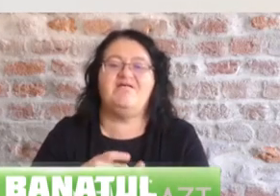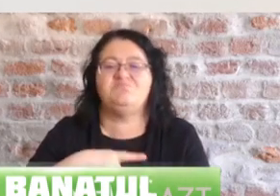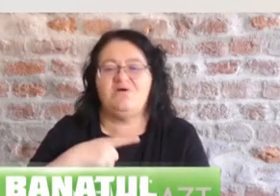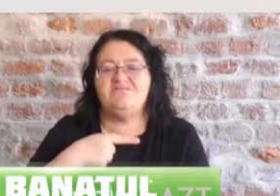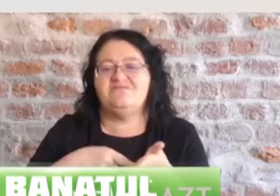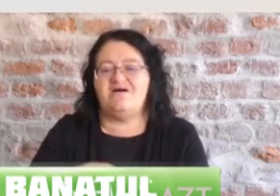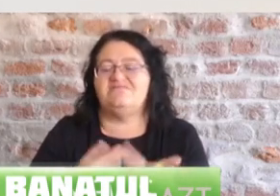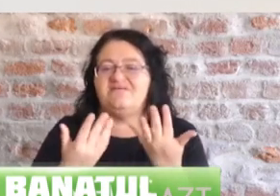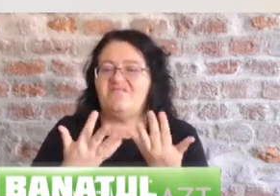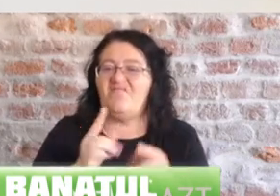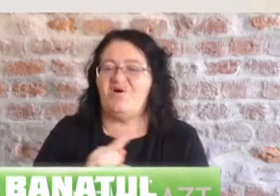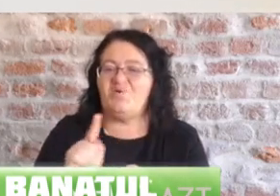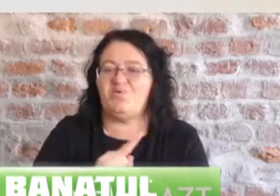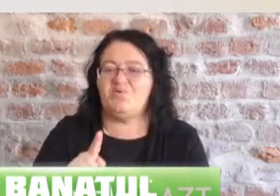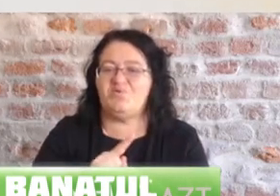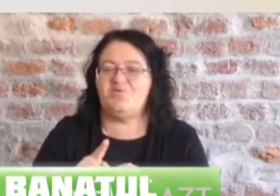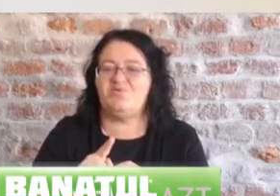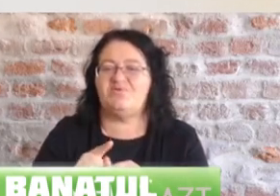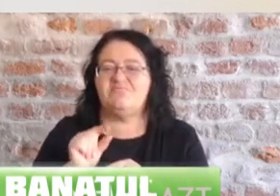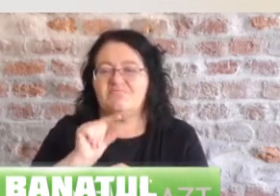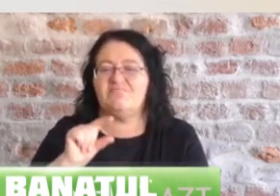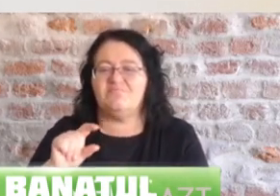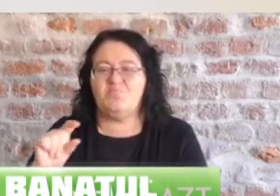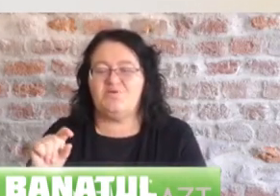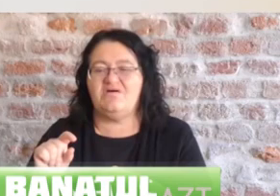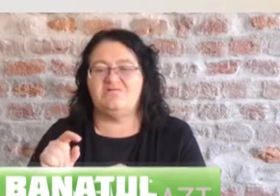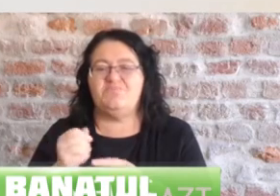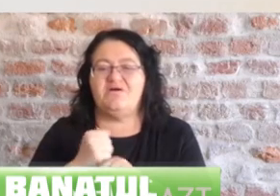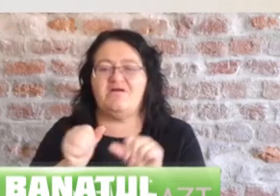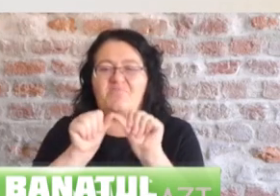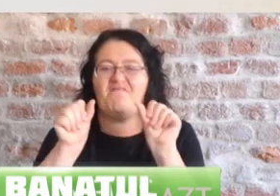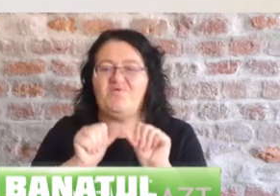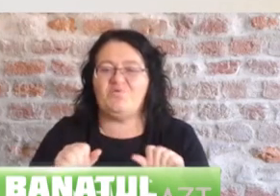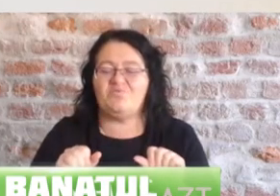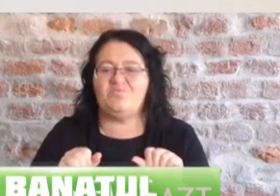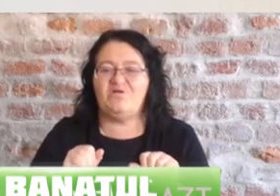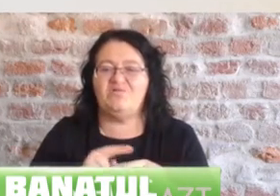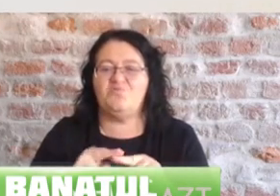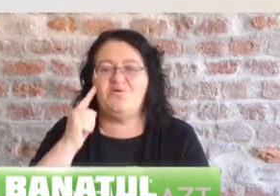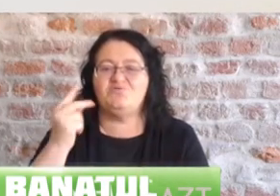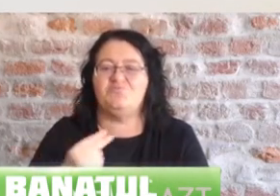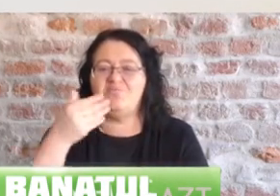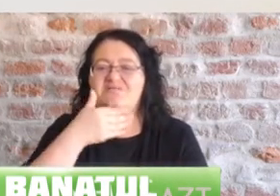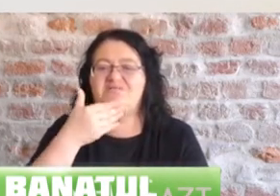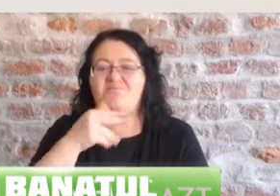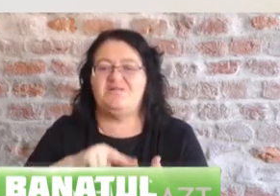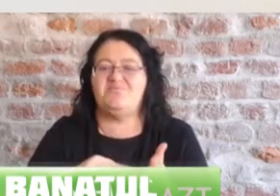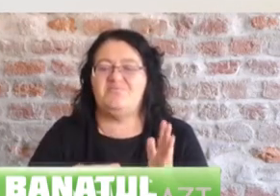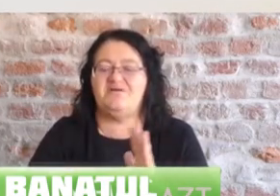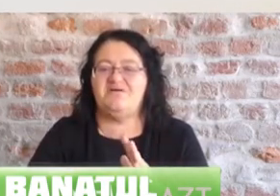acestea au fost jaloane pe marginea cărora am formulat, cum am știut mai bine, tema de